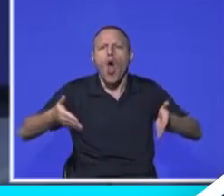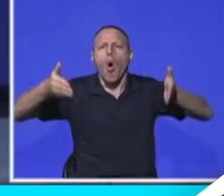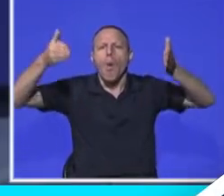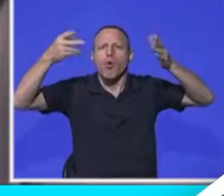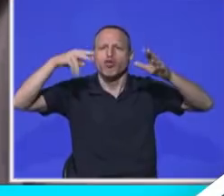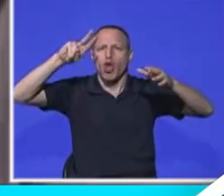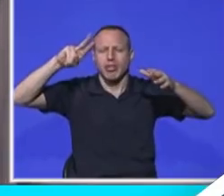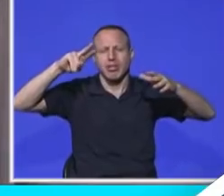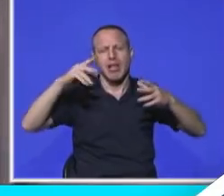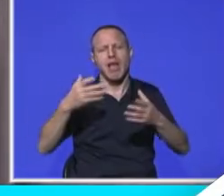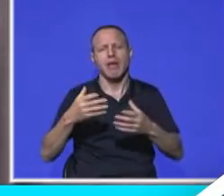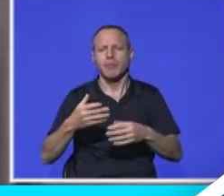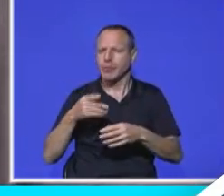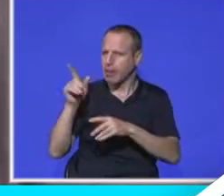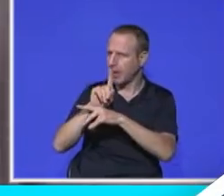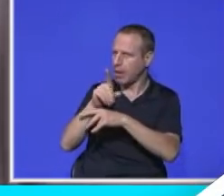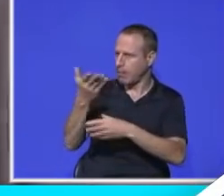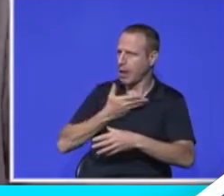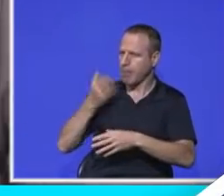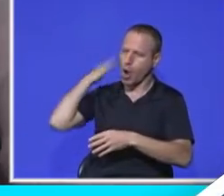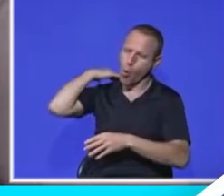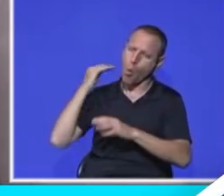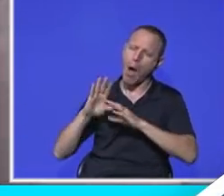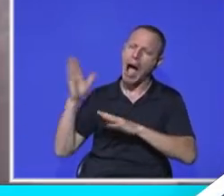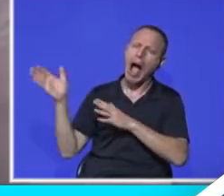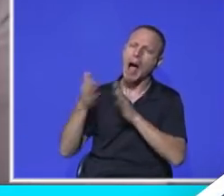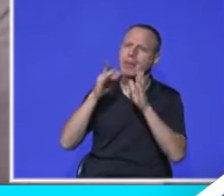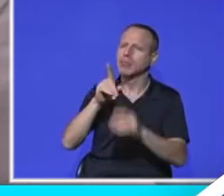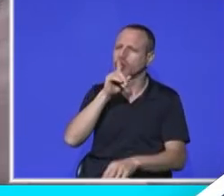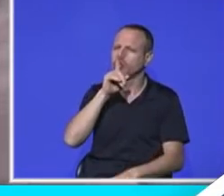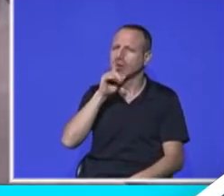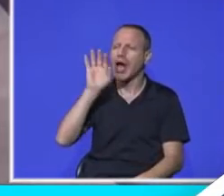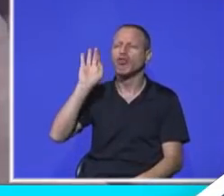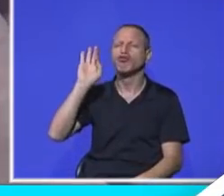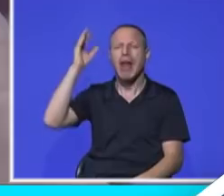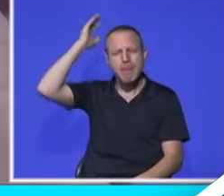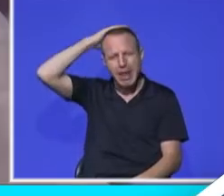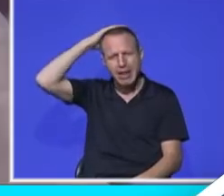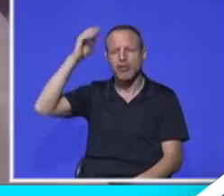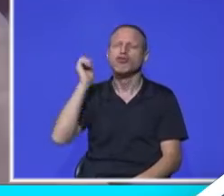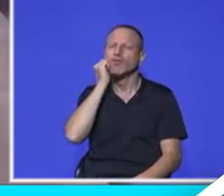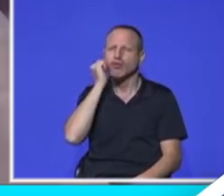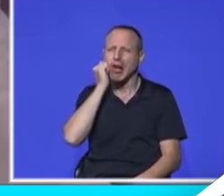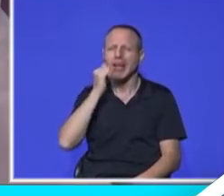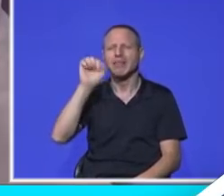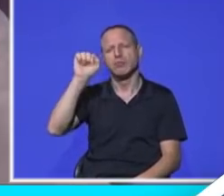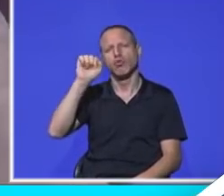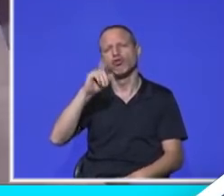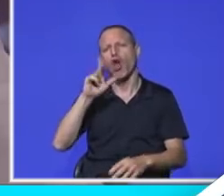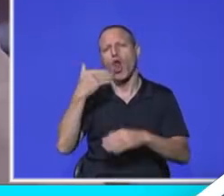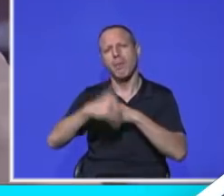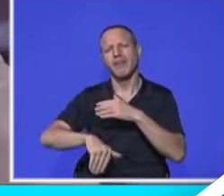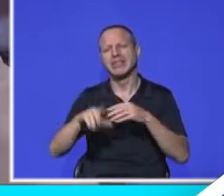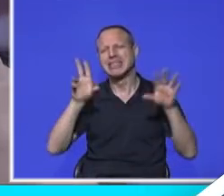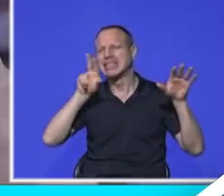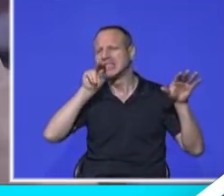בסדר, בינתיים הוא מקבל גם רוח גבית מהשתיקה של נפתלי בנט והילד שקד, ומסמוטריץ' שלא מפסיק לצייץ מאתמול, עד כמה